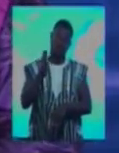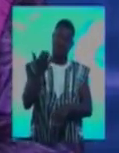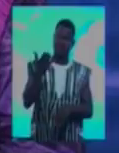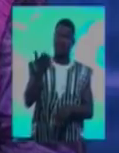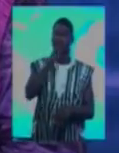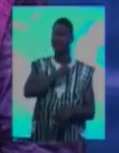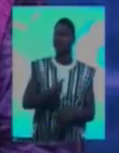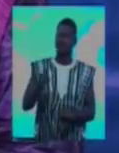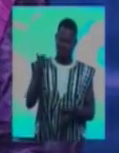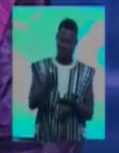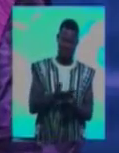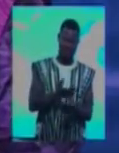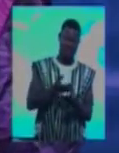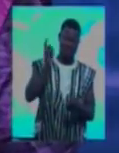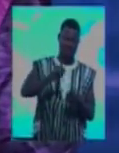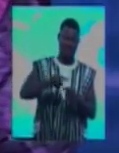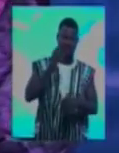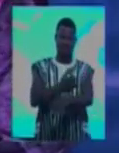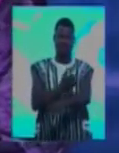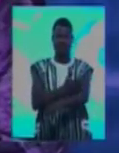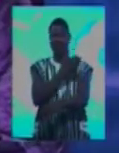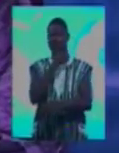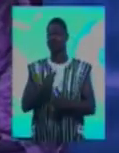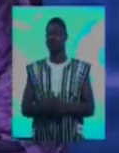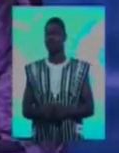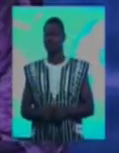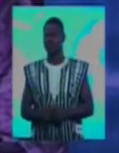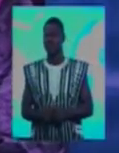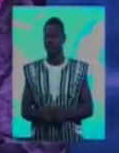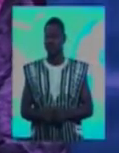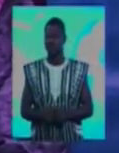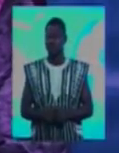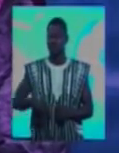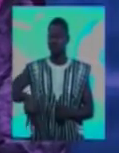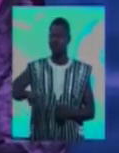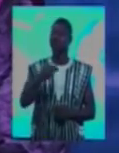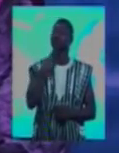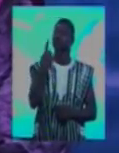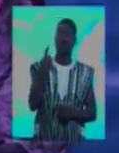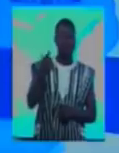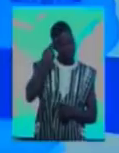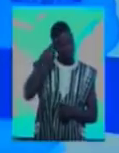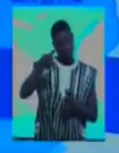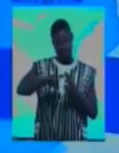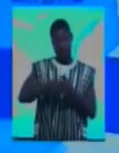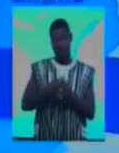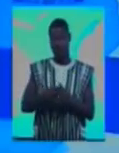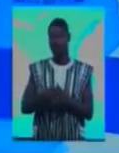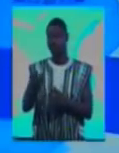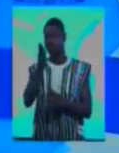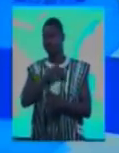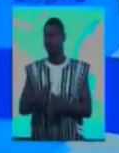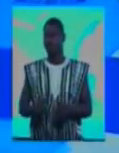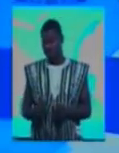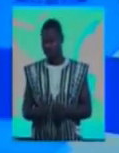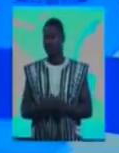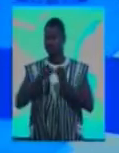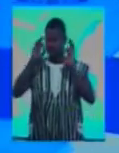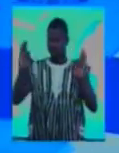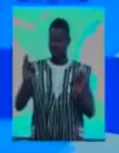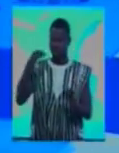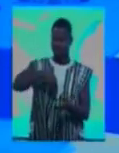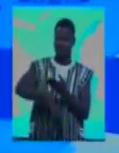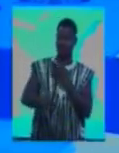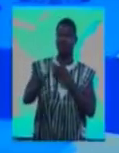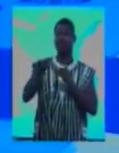effectivement contribuer à améliorer les êtres humains. Oui, vous avez dit à l'ouverture de cette 15e foire, dans votre